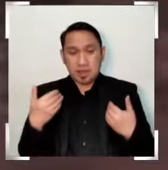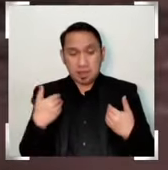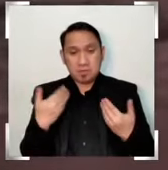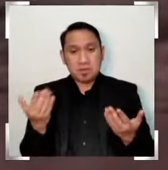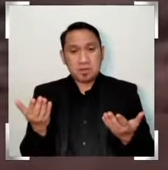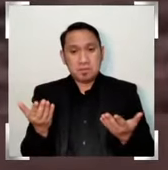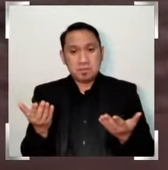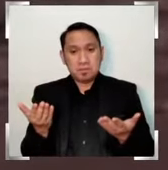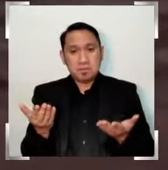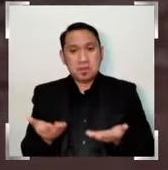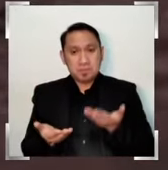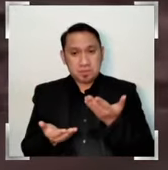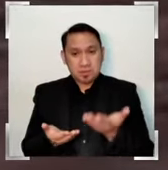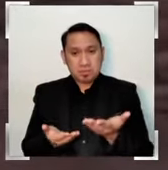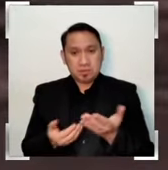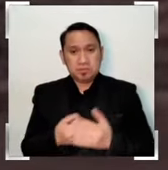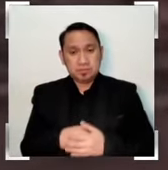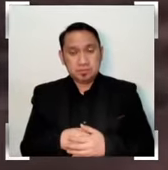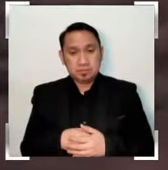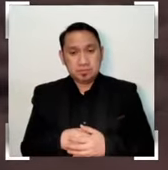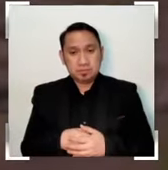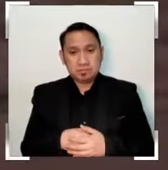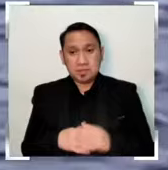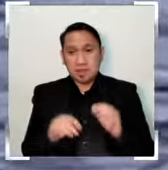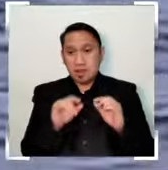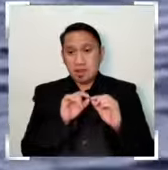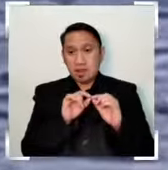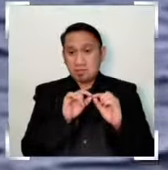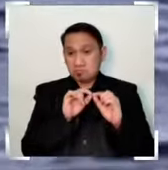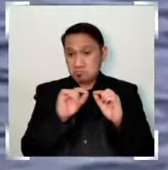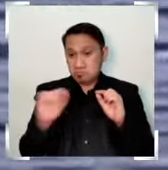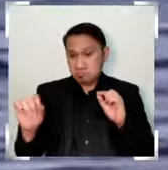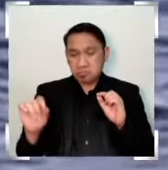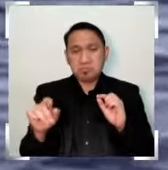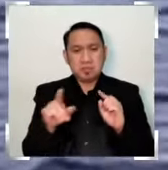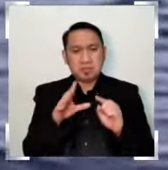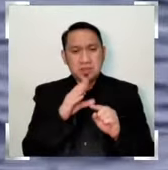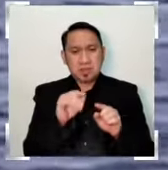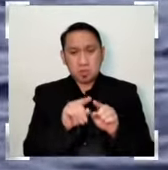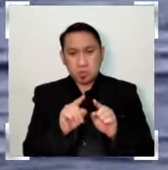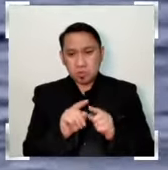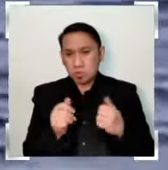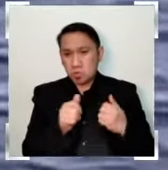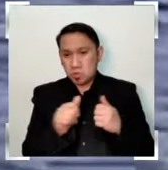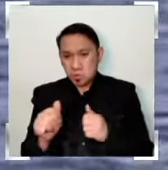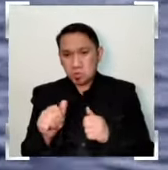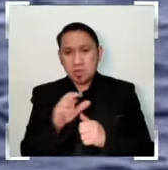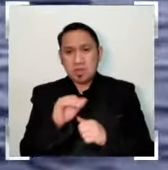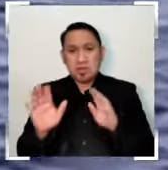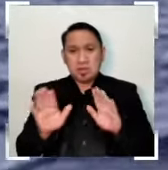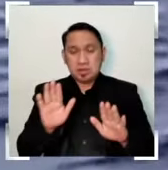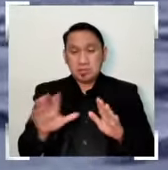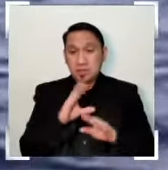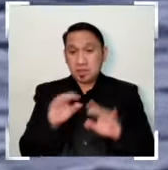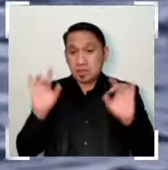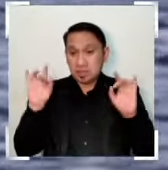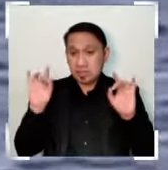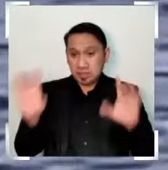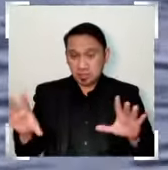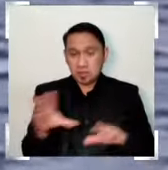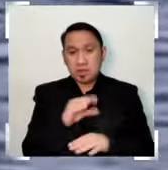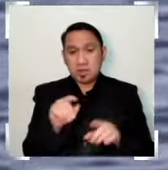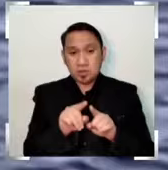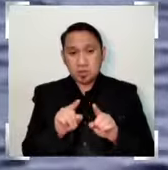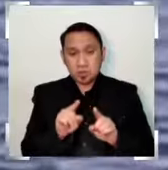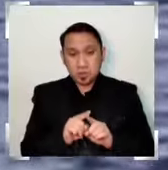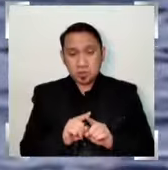protest. Bukod sa panunutok ng laser, kinundi na nito ang pangbubuntot, panghaharas, dangerous na maneuvers at illegal radio